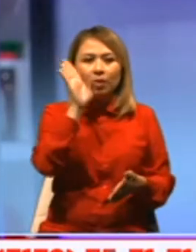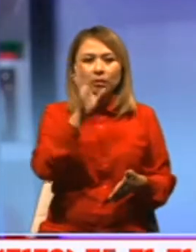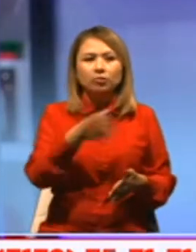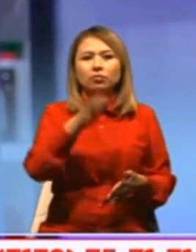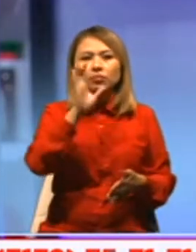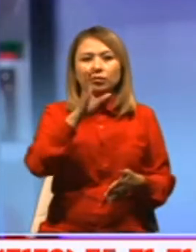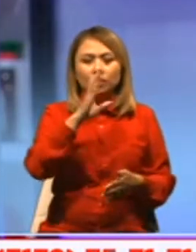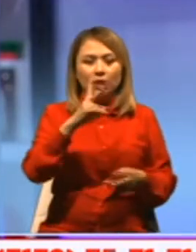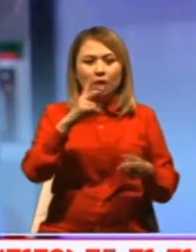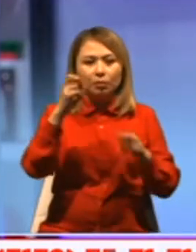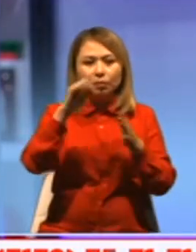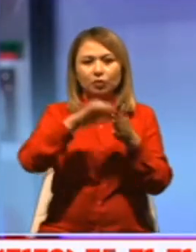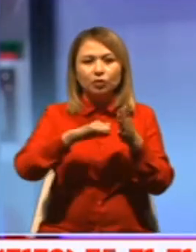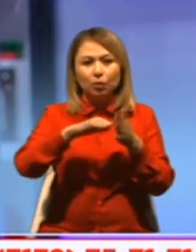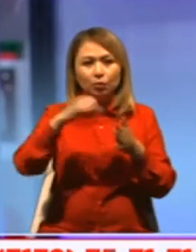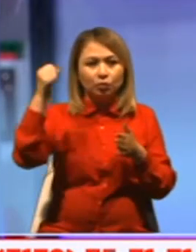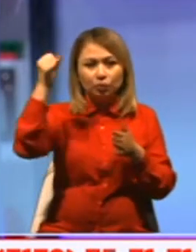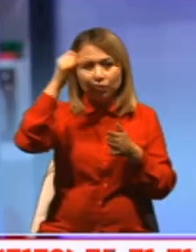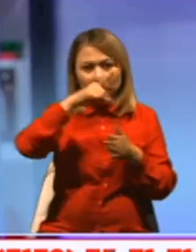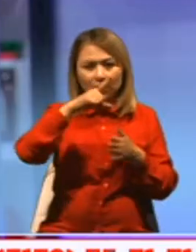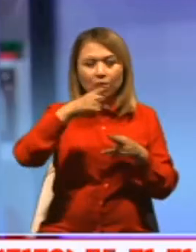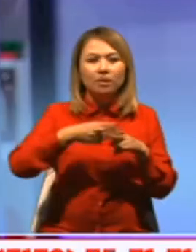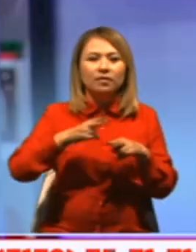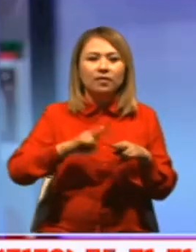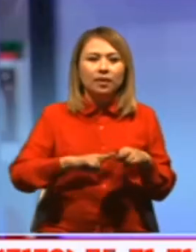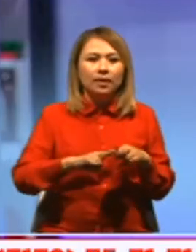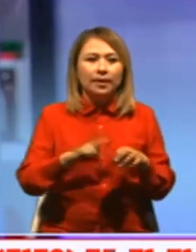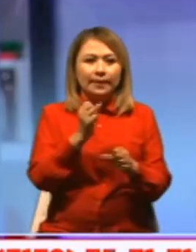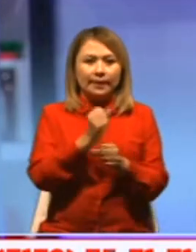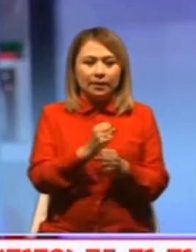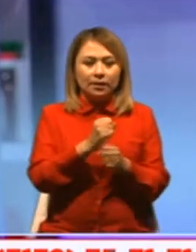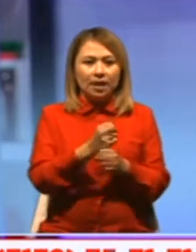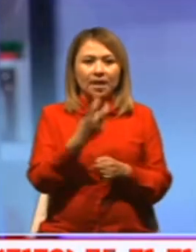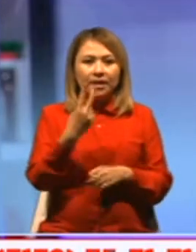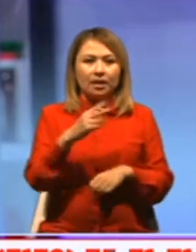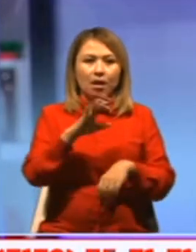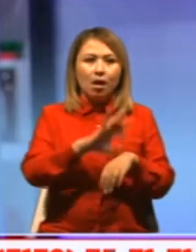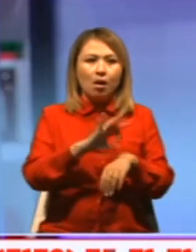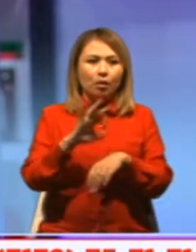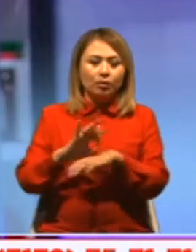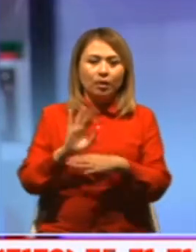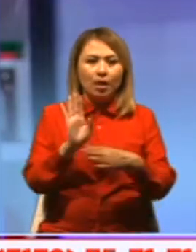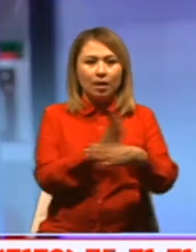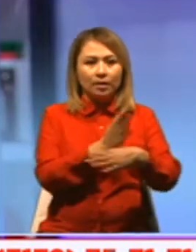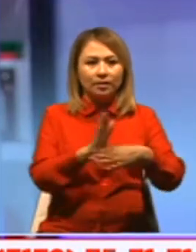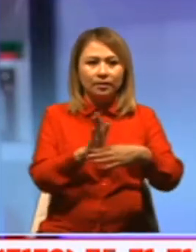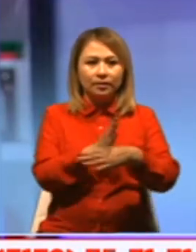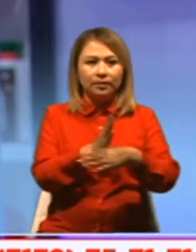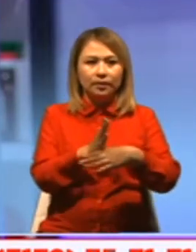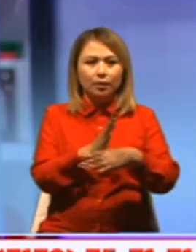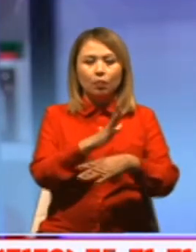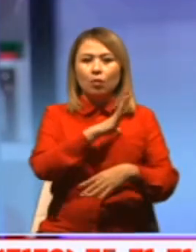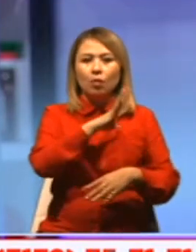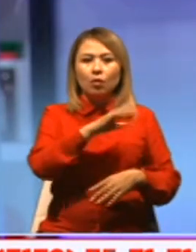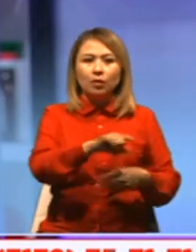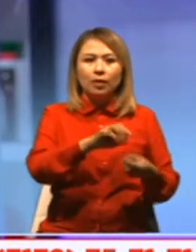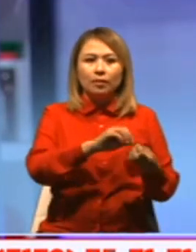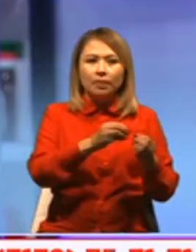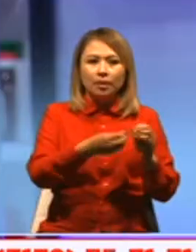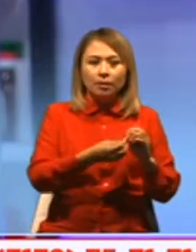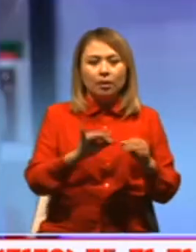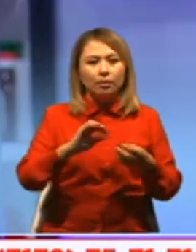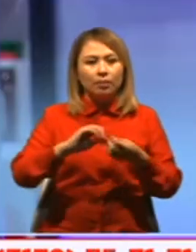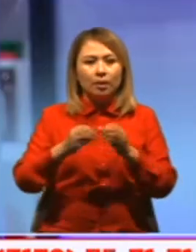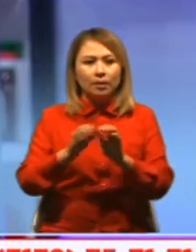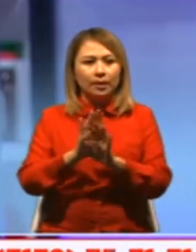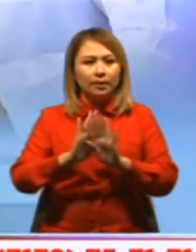бізде дифференциалка дейді, яғни дифференцировка жасаймыз, екі ауруларды ажыратып аламыз. Мүмкін бұл патологиялық или патологиялық емес,